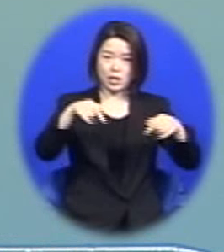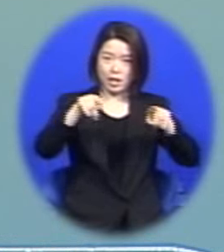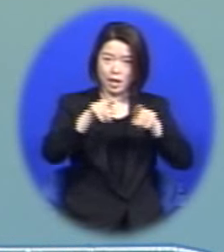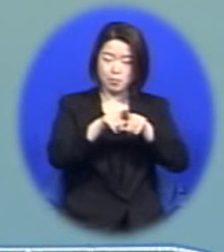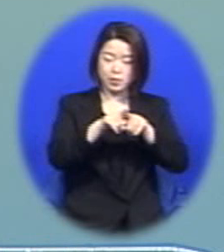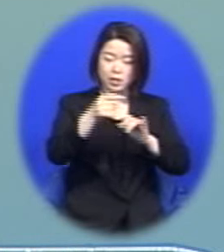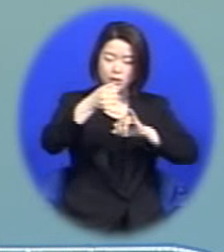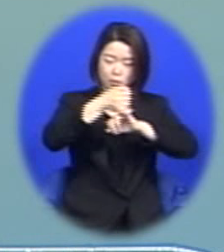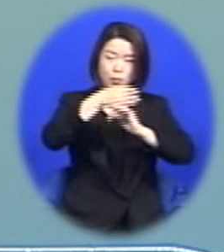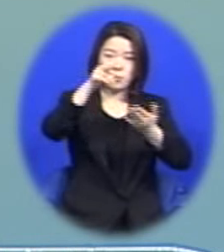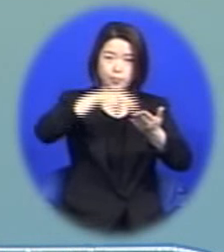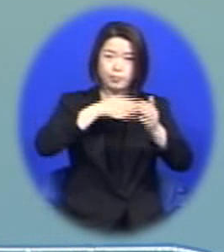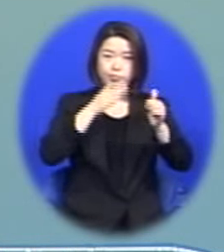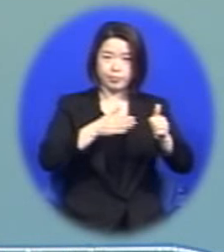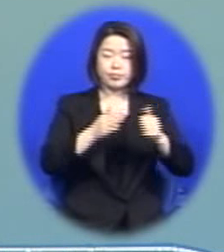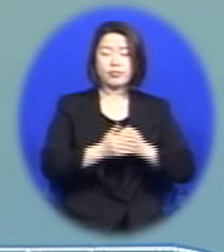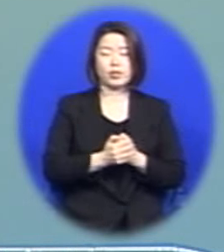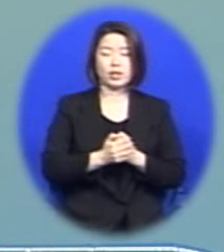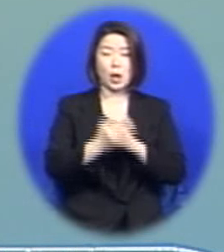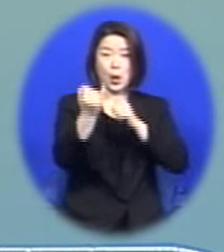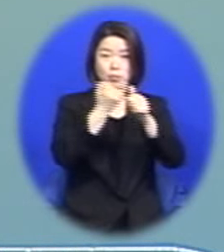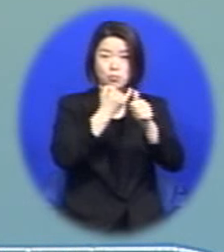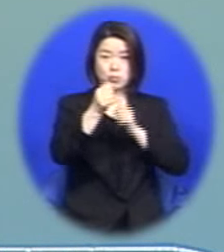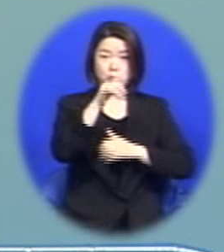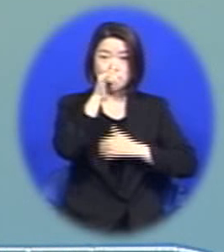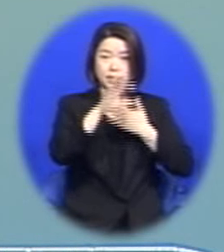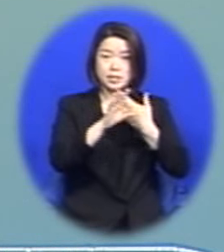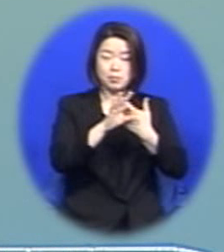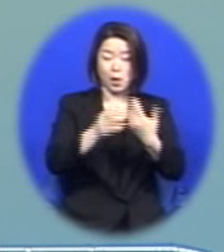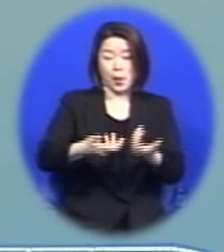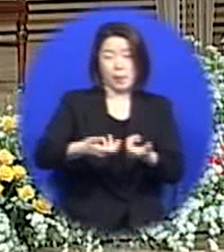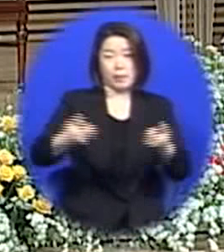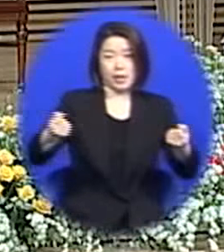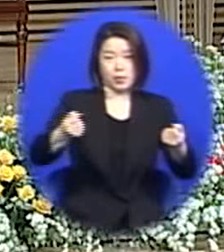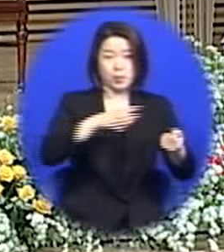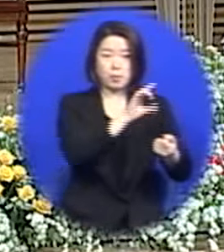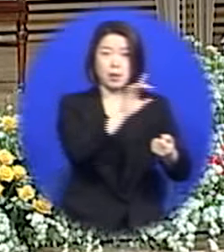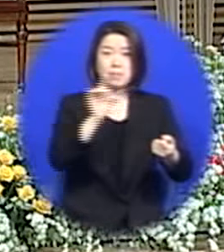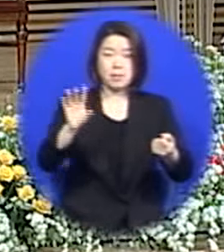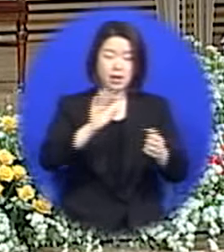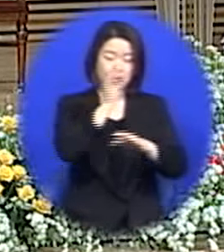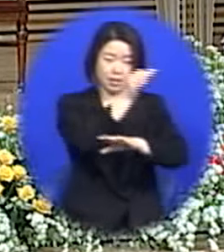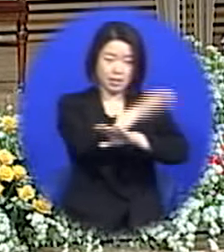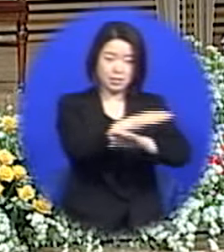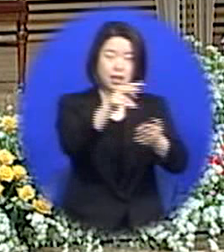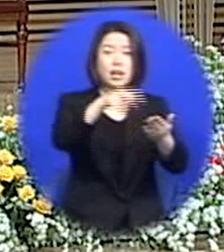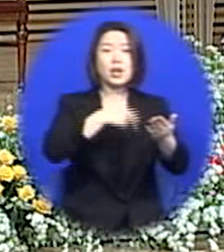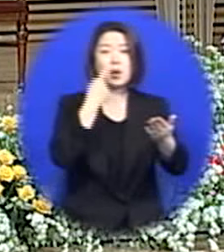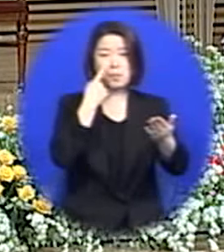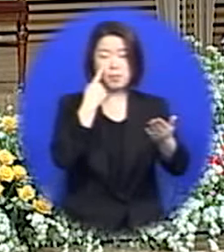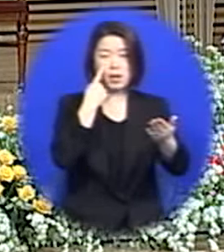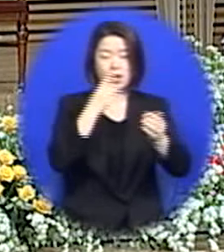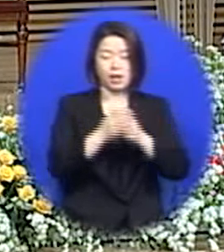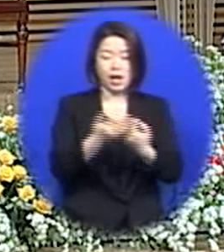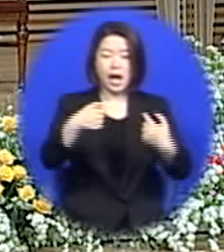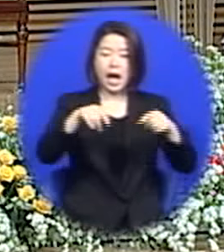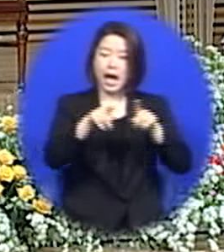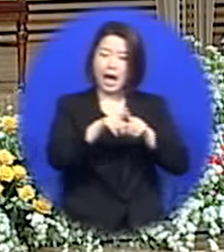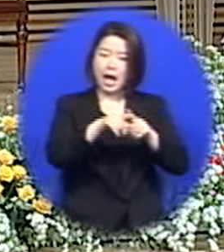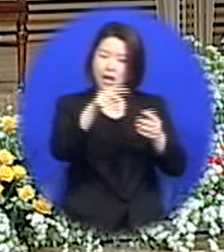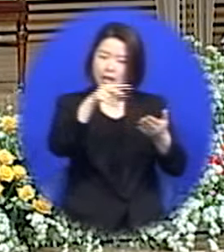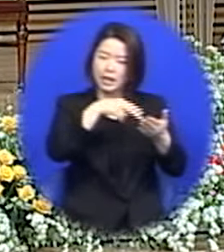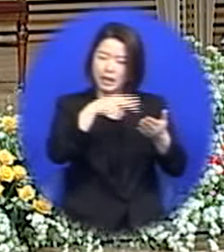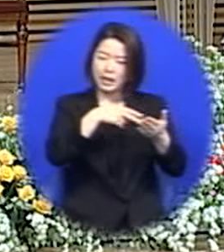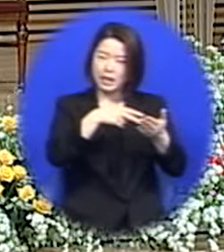바랍니다 부부가 있으시면 따로 4 시도로 권해드립니다 같이 보시려면 아마 못 보실 거예요